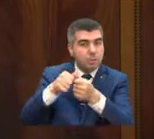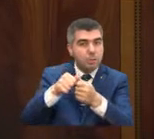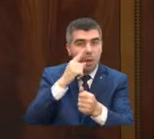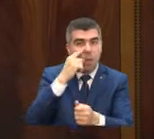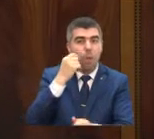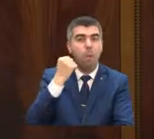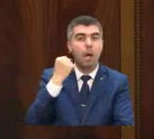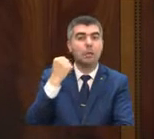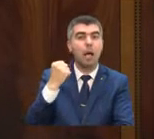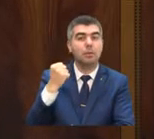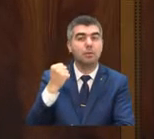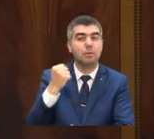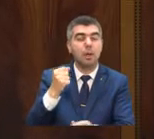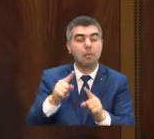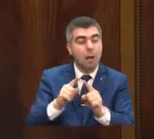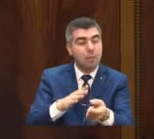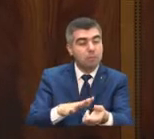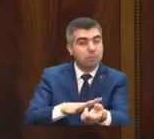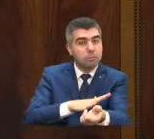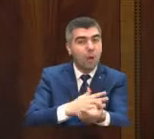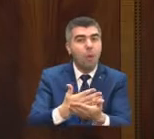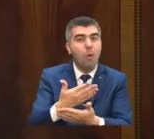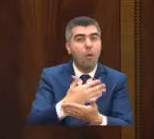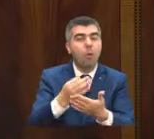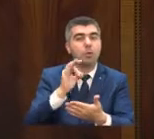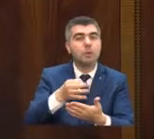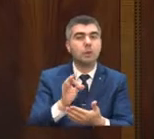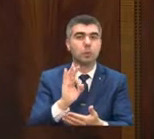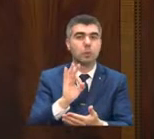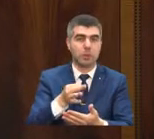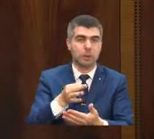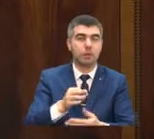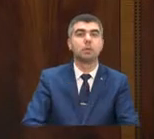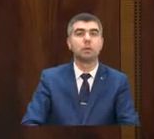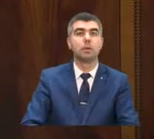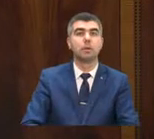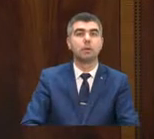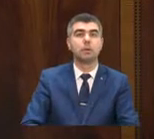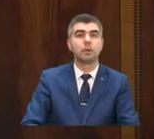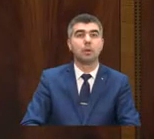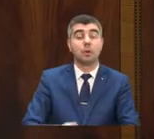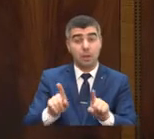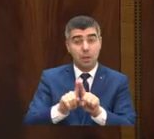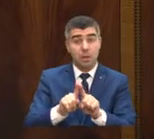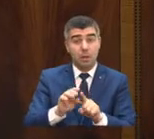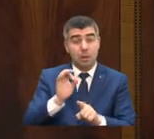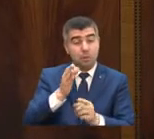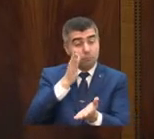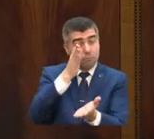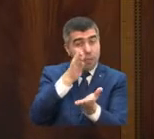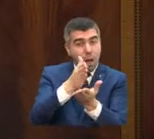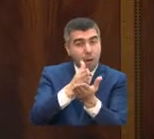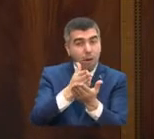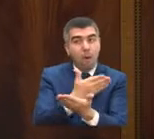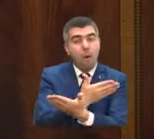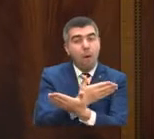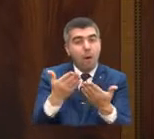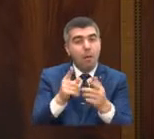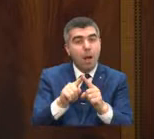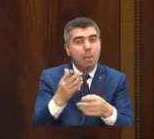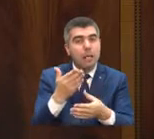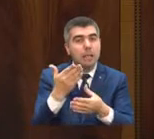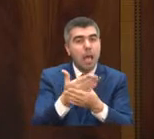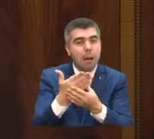المواطن الفاعل والواعي بدوره الإيجابي داخل المجتمع. تلكم هي النهج القويم لإزالة كل أسباب